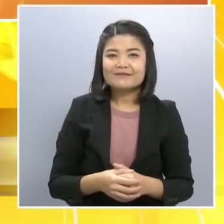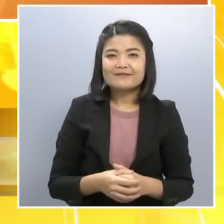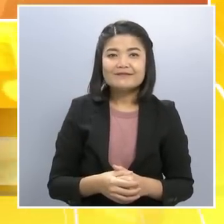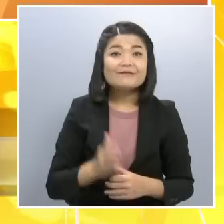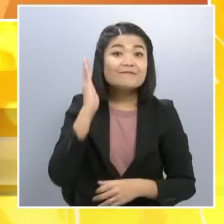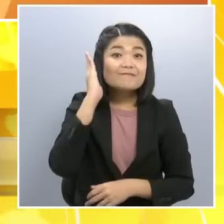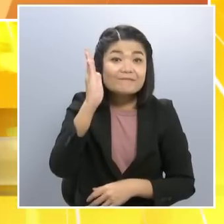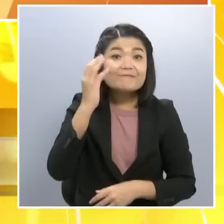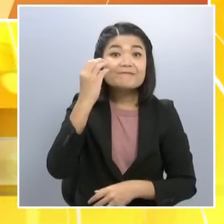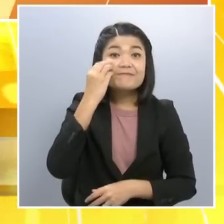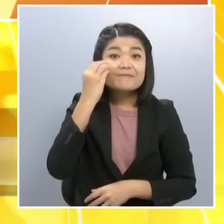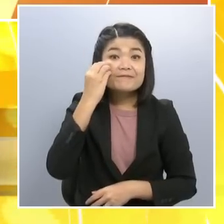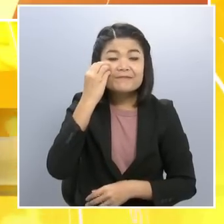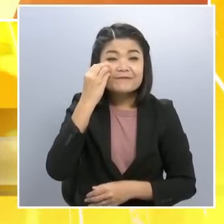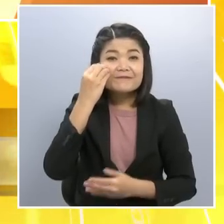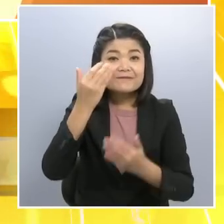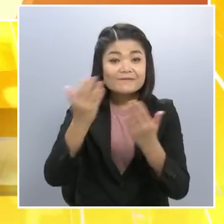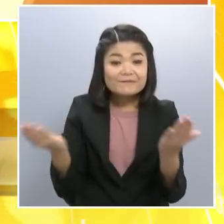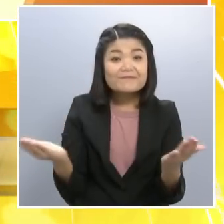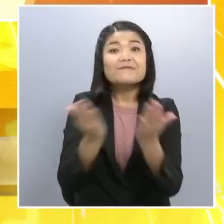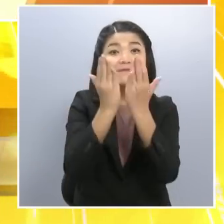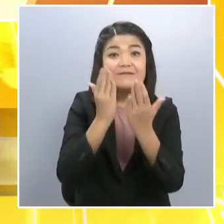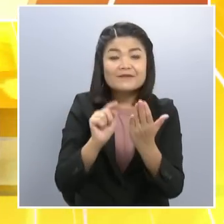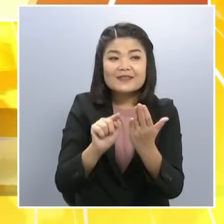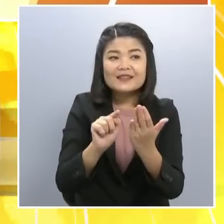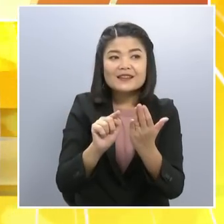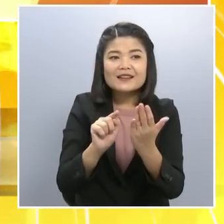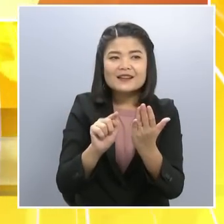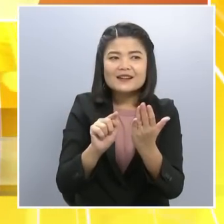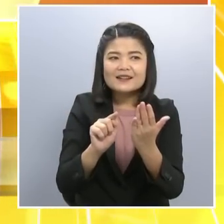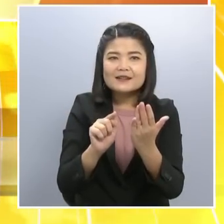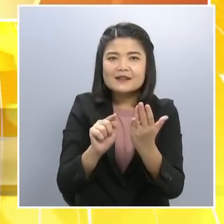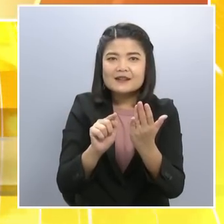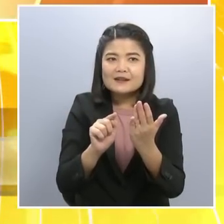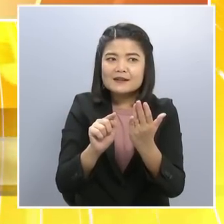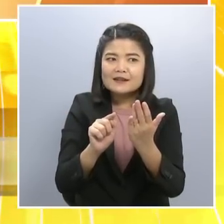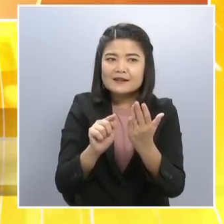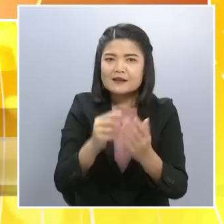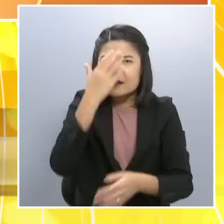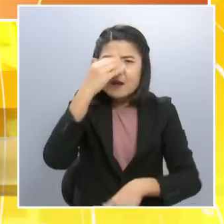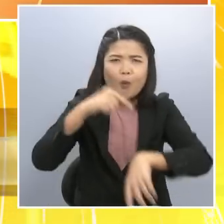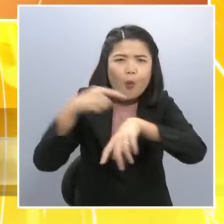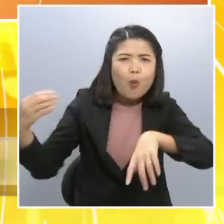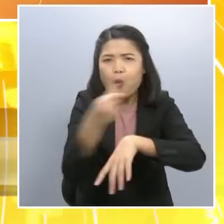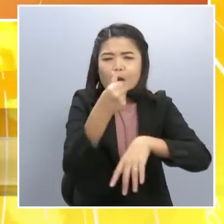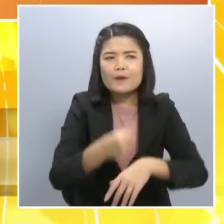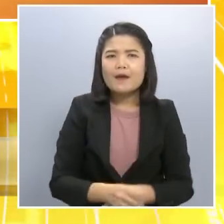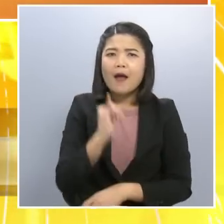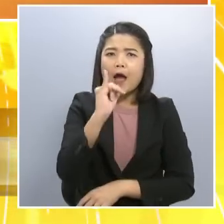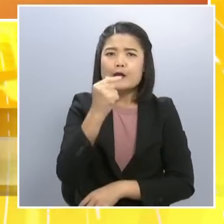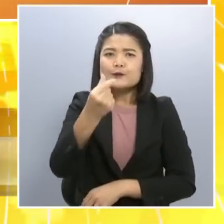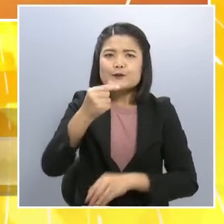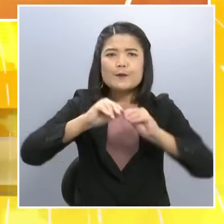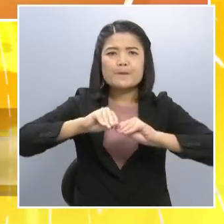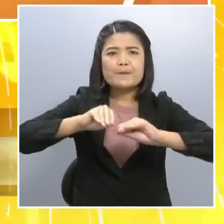าหลังจากที่หวยออกไม่นานแกคงเป็นนัก ไวมาก โชคหรือเปล่าทำไมไวขนาดนี ้ไวมากโพสต์ไอจีเร็วมากนะ